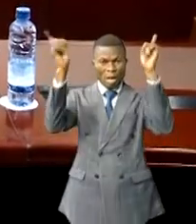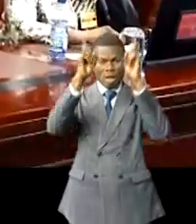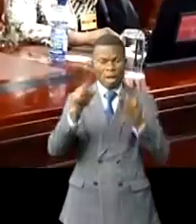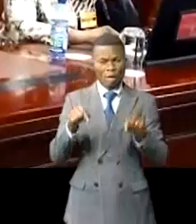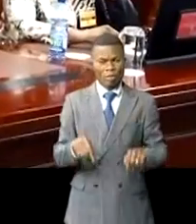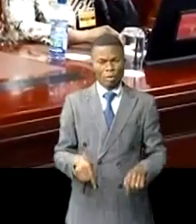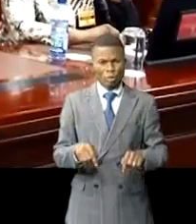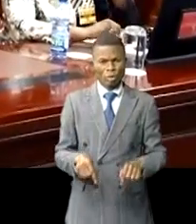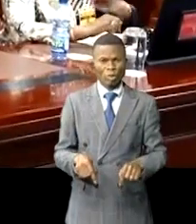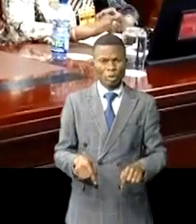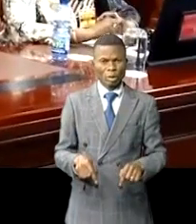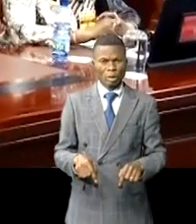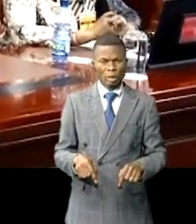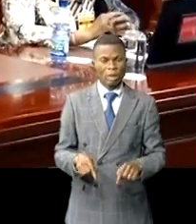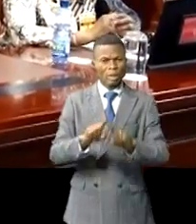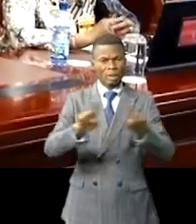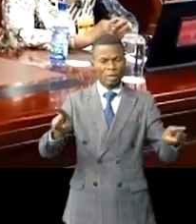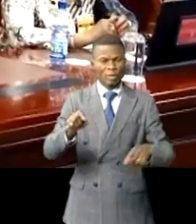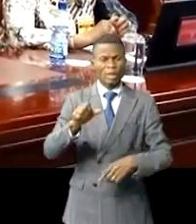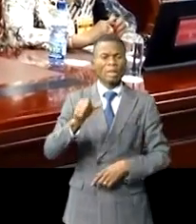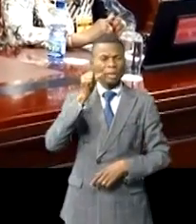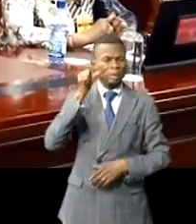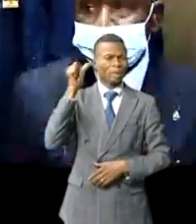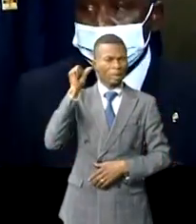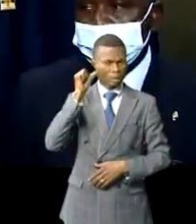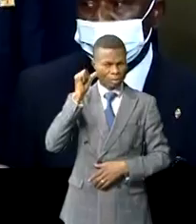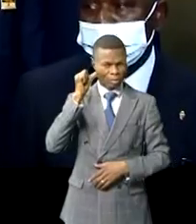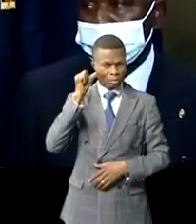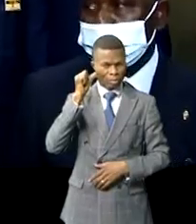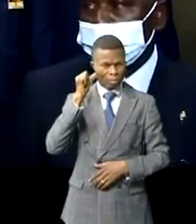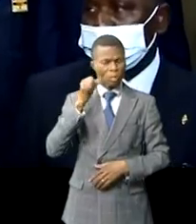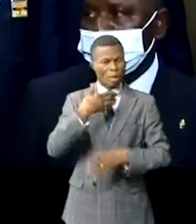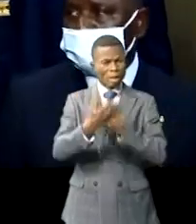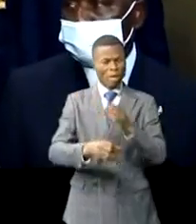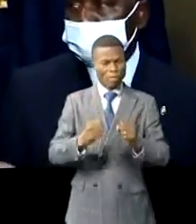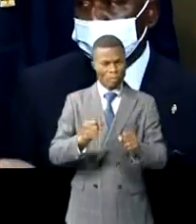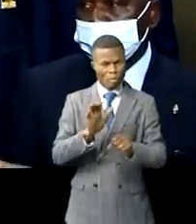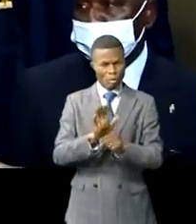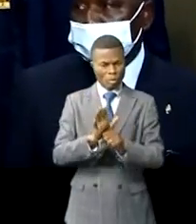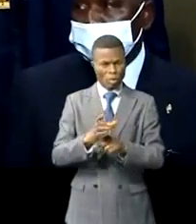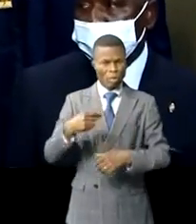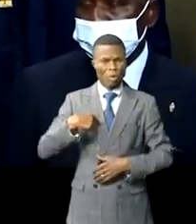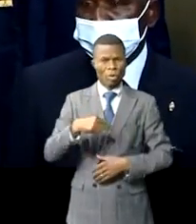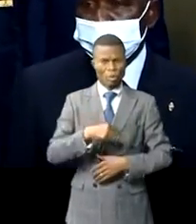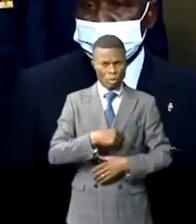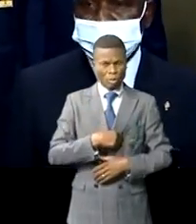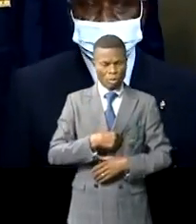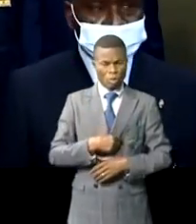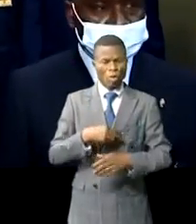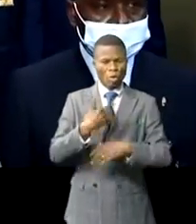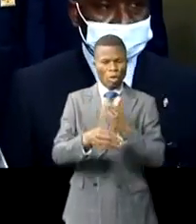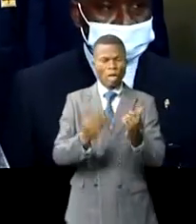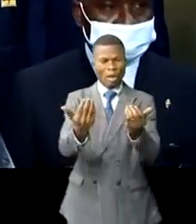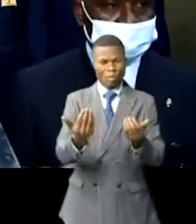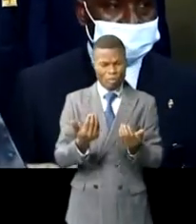aujourd'hui n'est pas l'Afrique d'hier et que les efforts que nous allons déployer et la